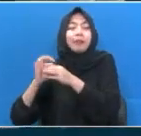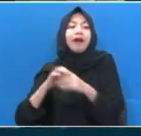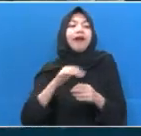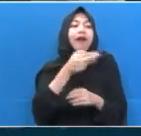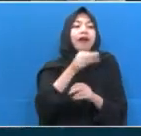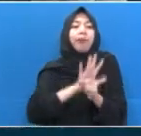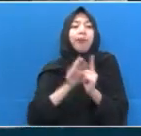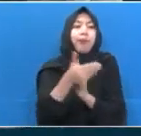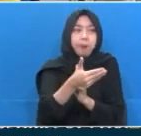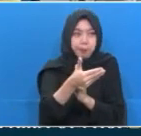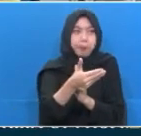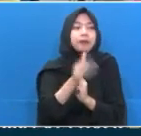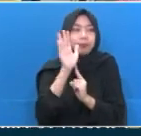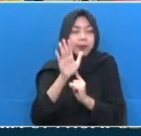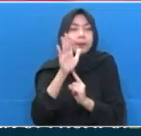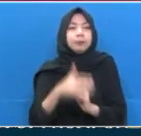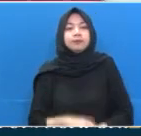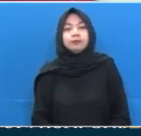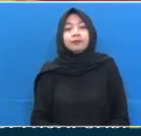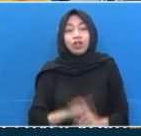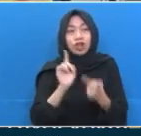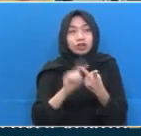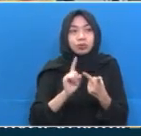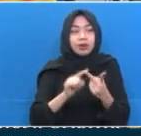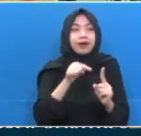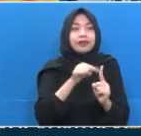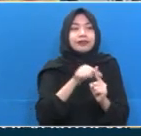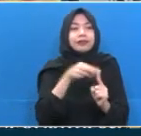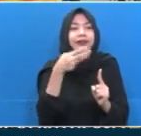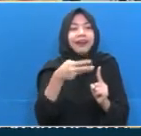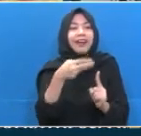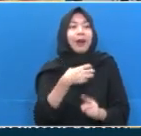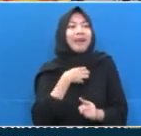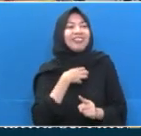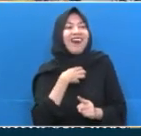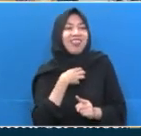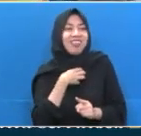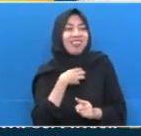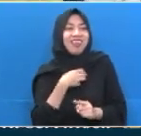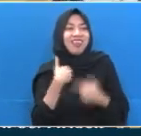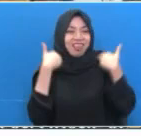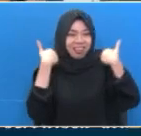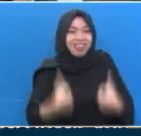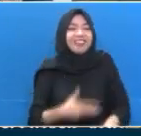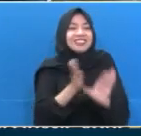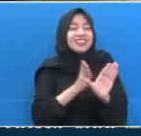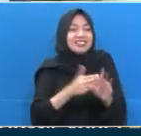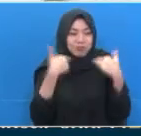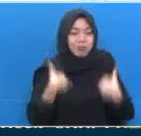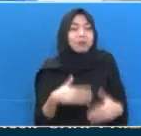terus kemudian juga kita siapkan Richard lagi secara mental maupun psikisnya ya